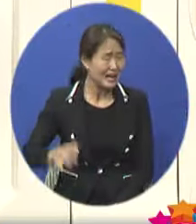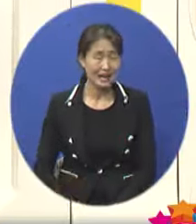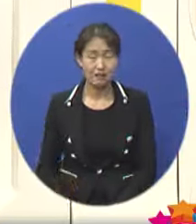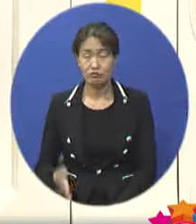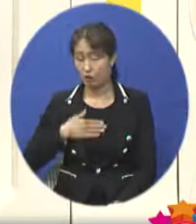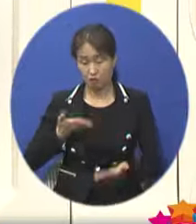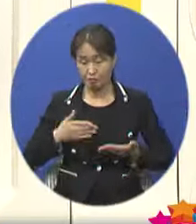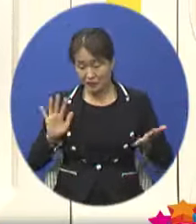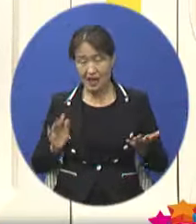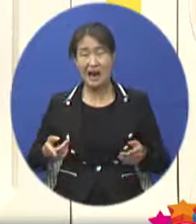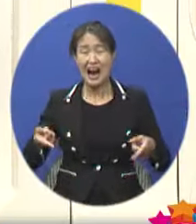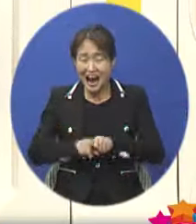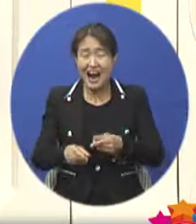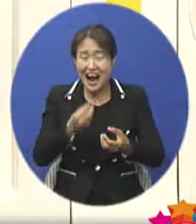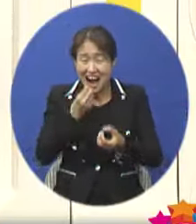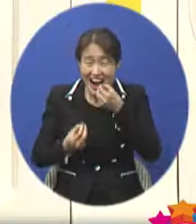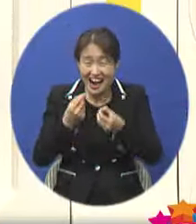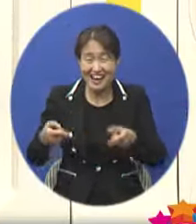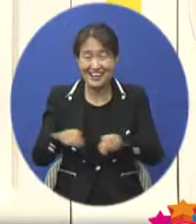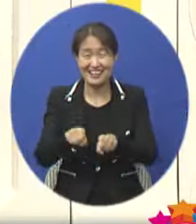받으셨잖아요. 같이 먹었잖아요.